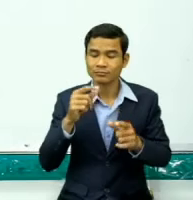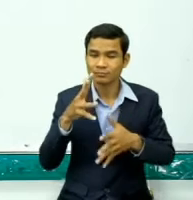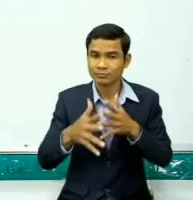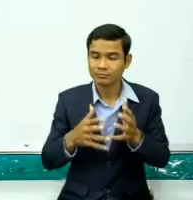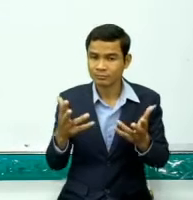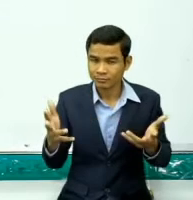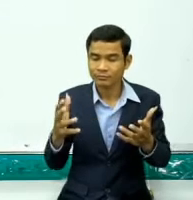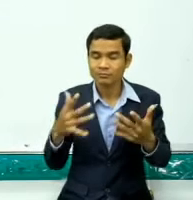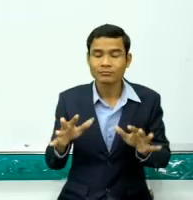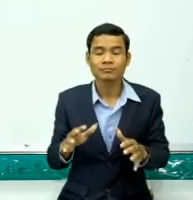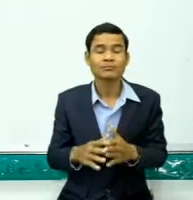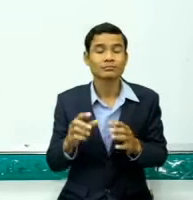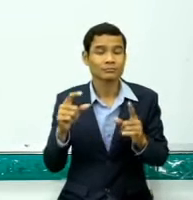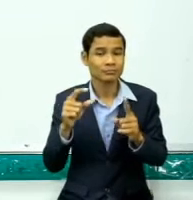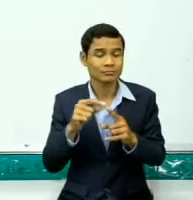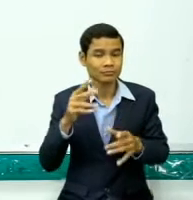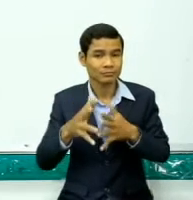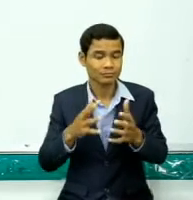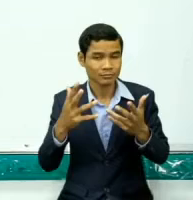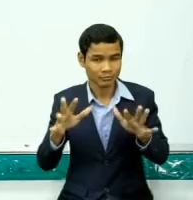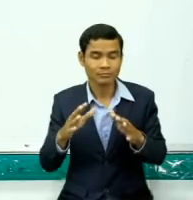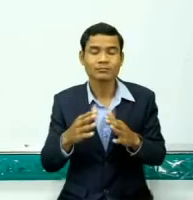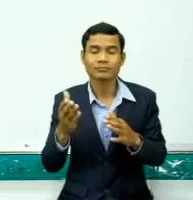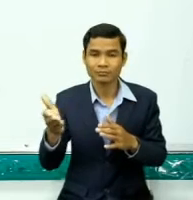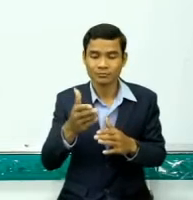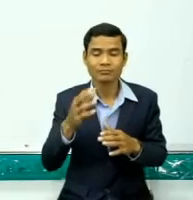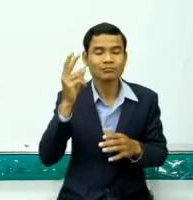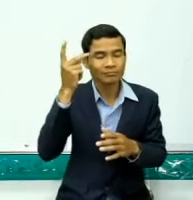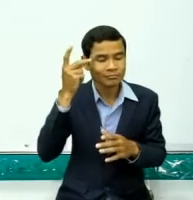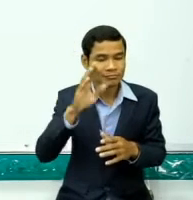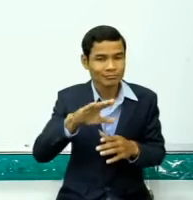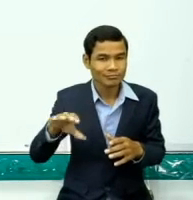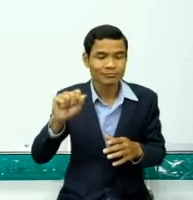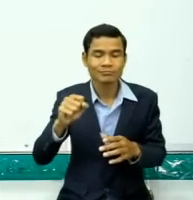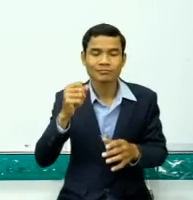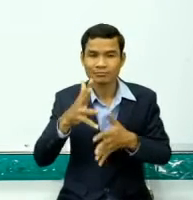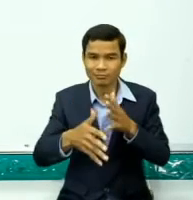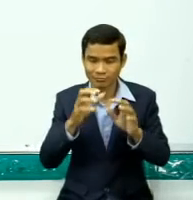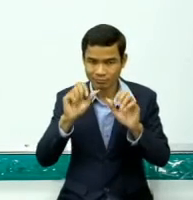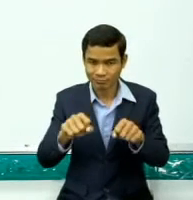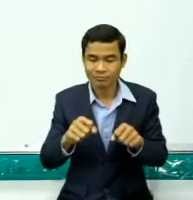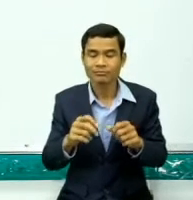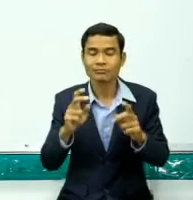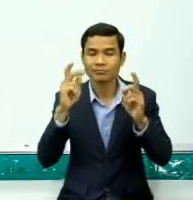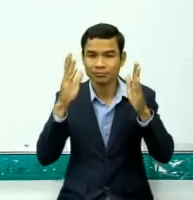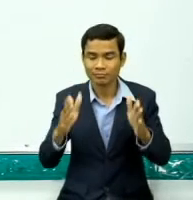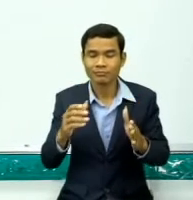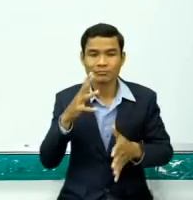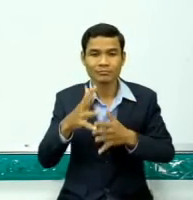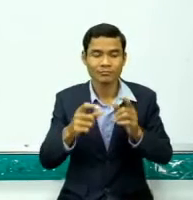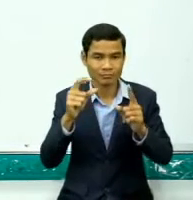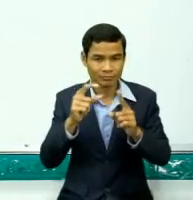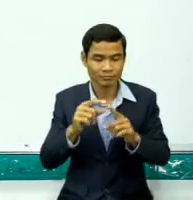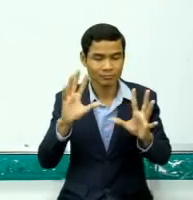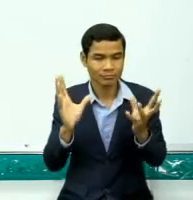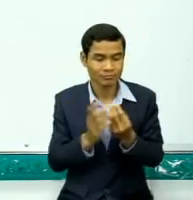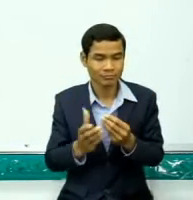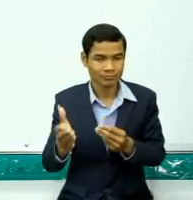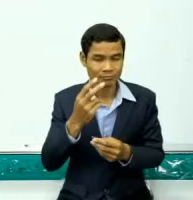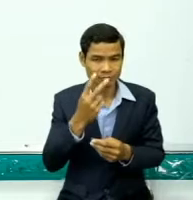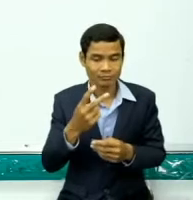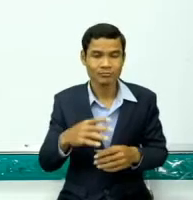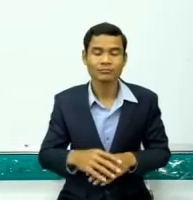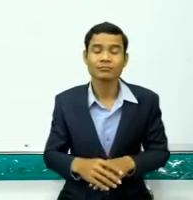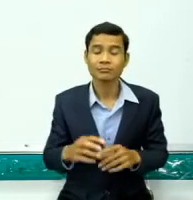bình tĩnh hơn nè con chà con cốt và con chị ai ăn ban mẹ nè chà lấy này cứ nâng ăn bịa này con sập tình ở khnì con nè